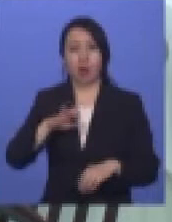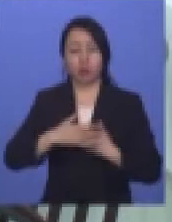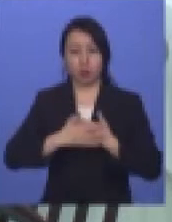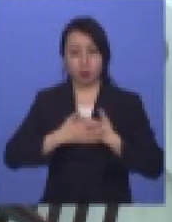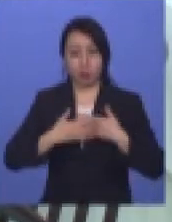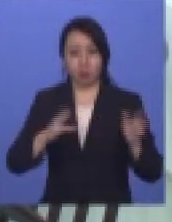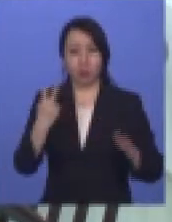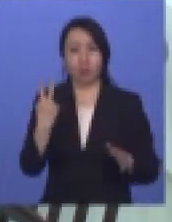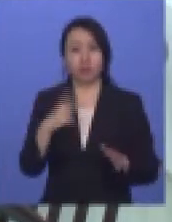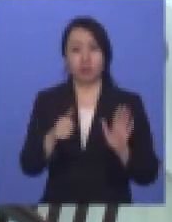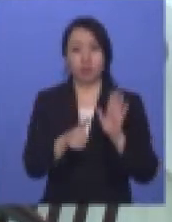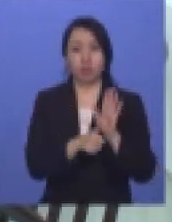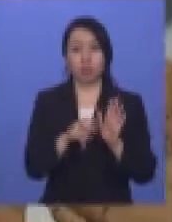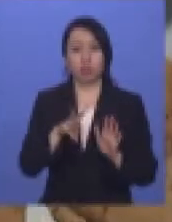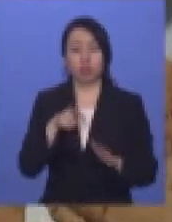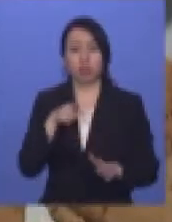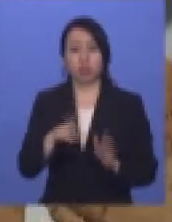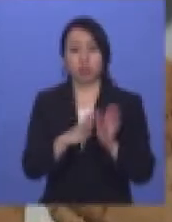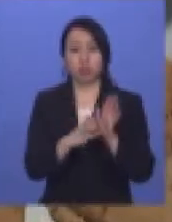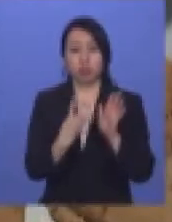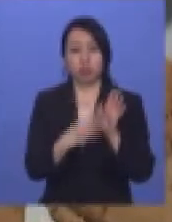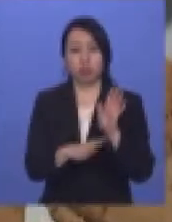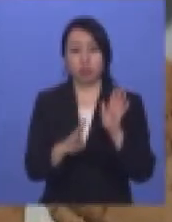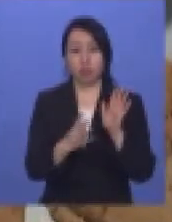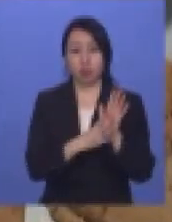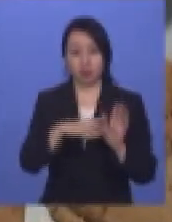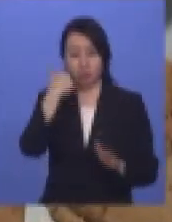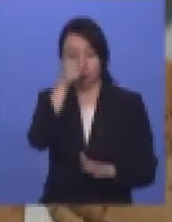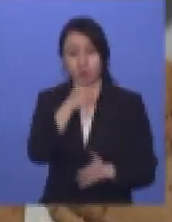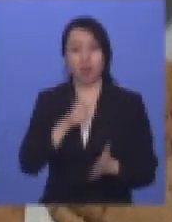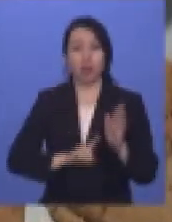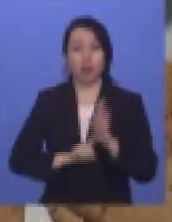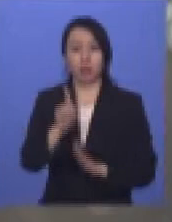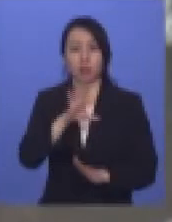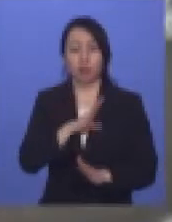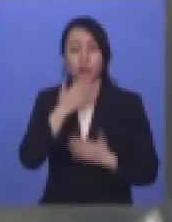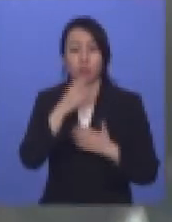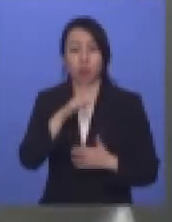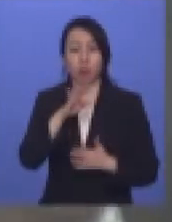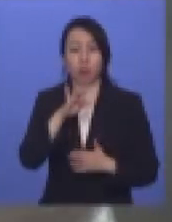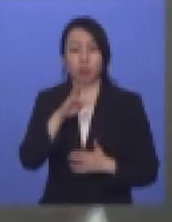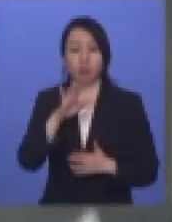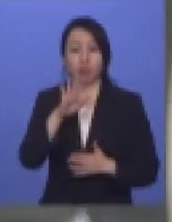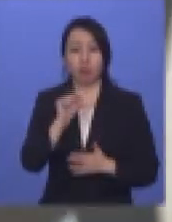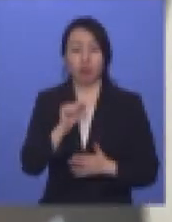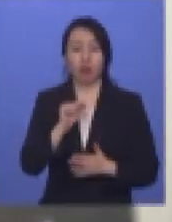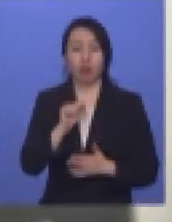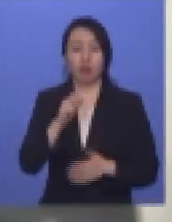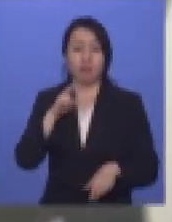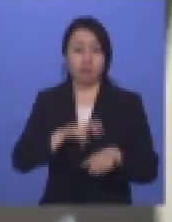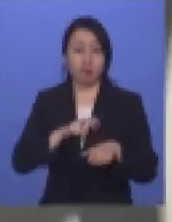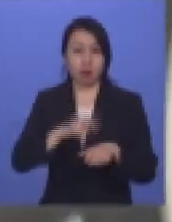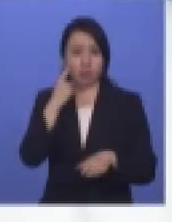свои двери 26 марта 1999 года. Основателем является Любовь Леонтьева, врач-офтальмолог